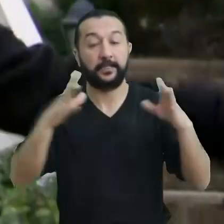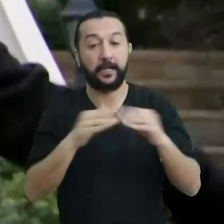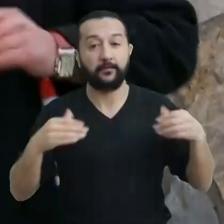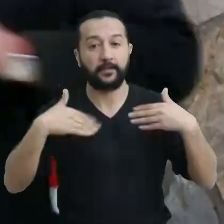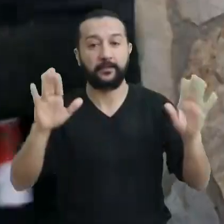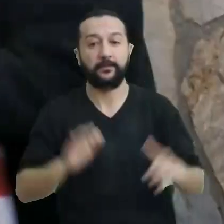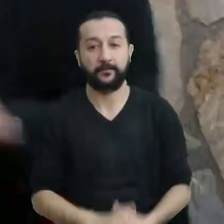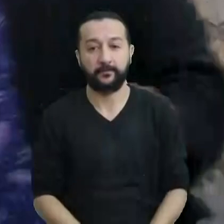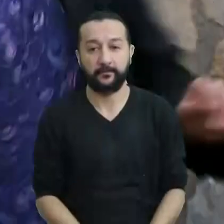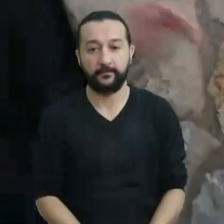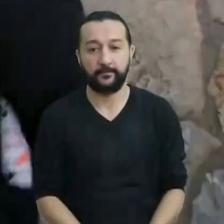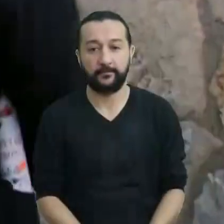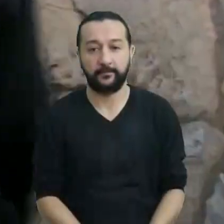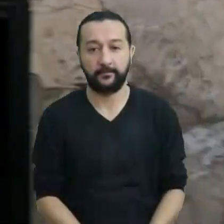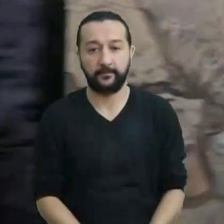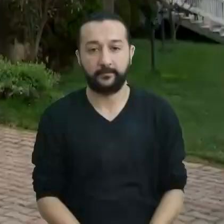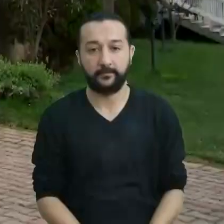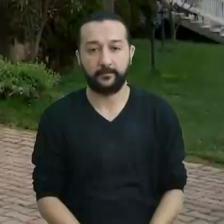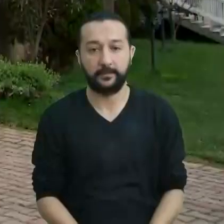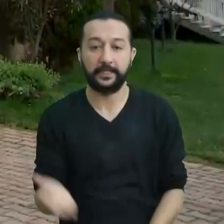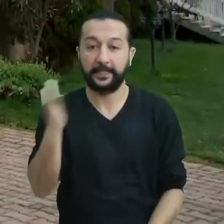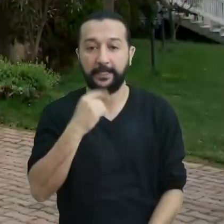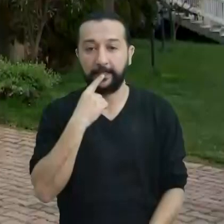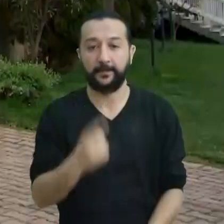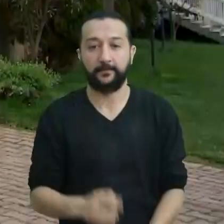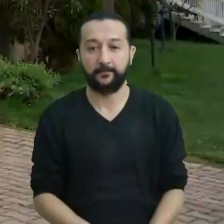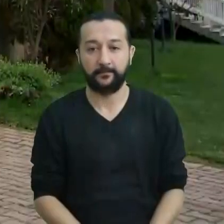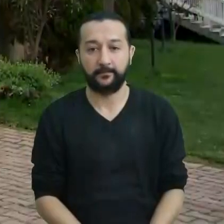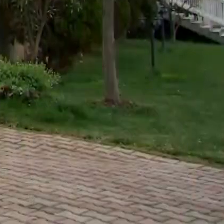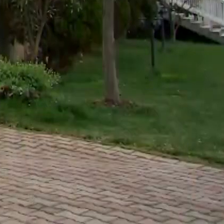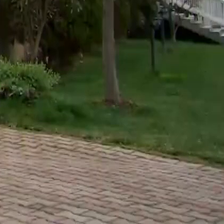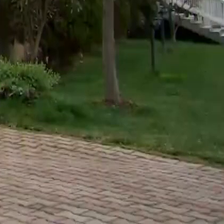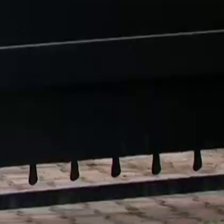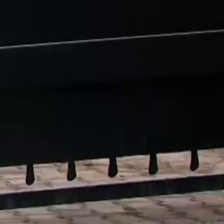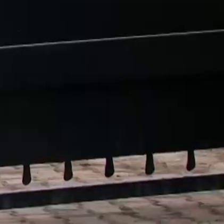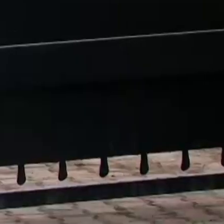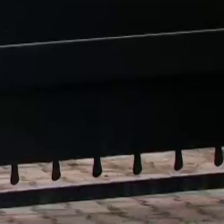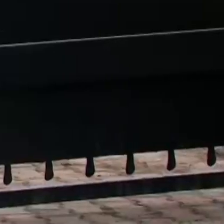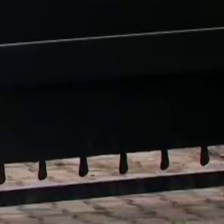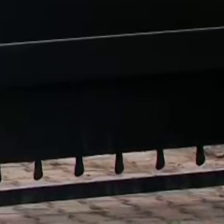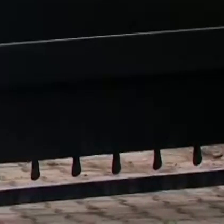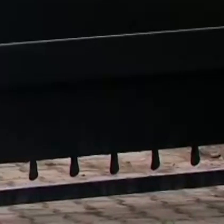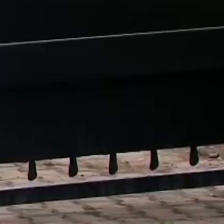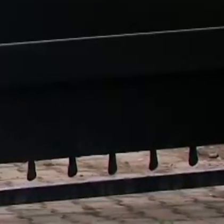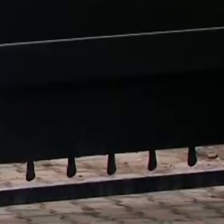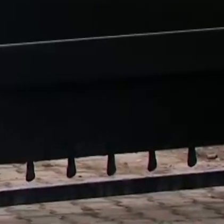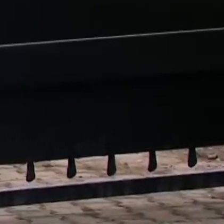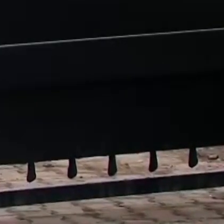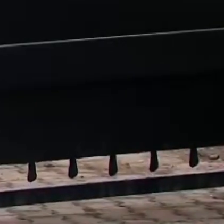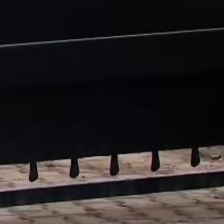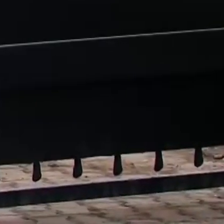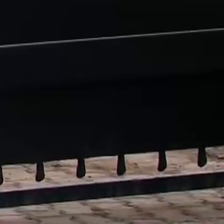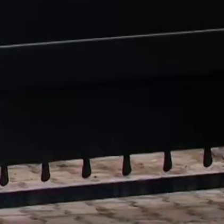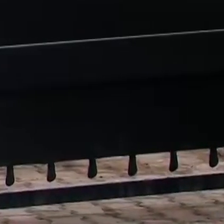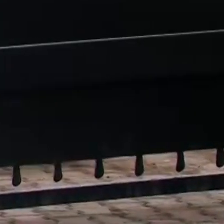taraftan kaybolun. Veysel ağacın arkasına saklanırken Mehmet su deposuna girdi. Bu sırada Sarp'ın arabası göründü garaj